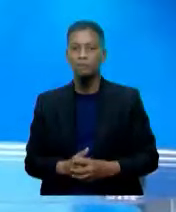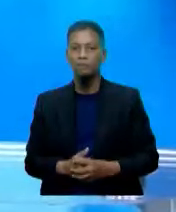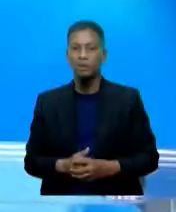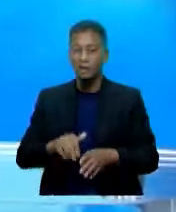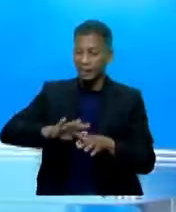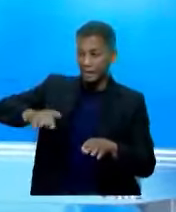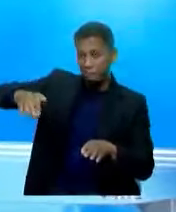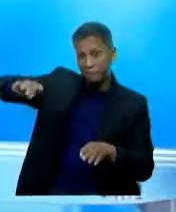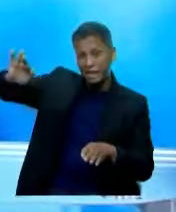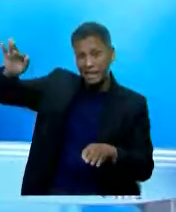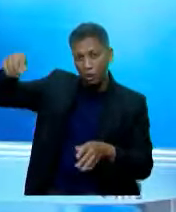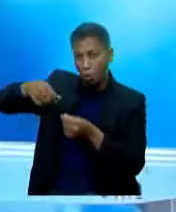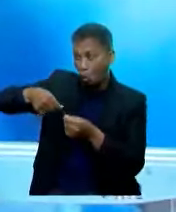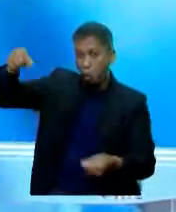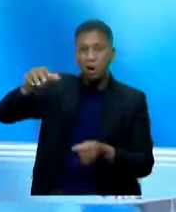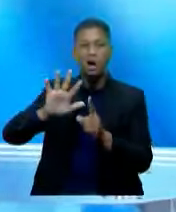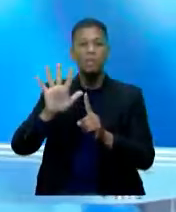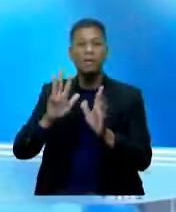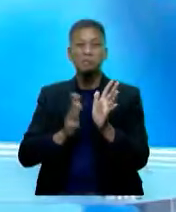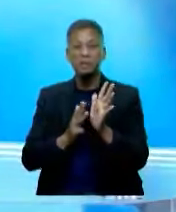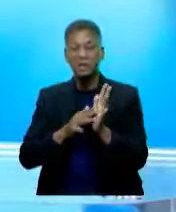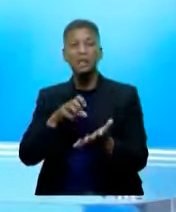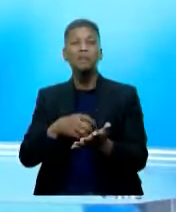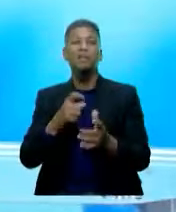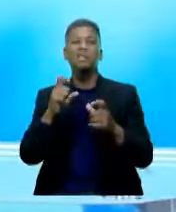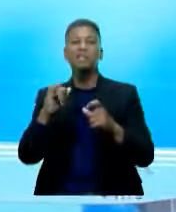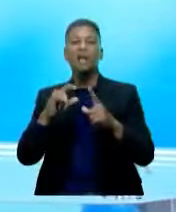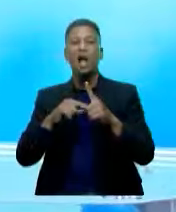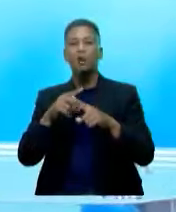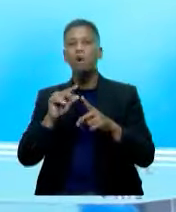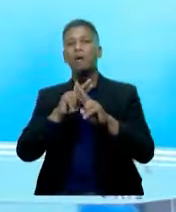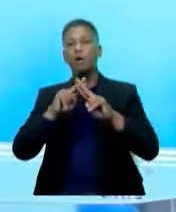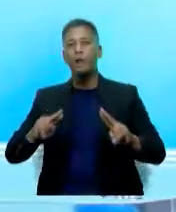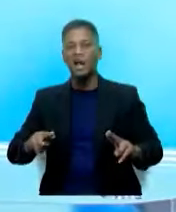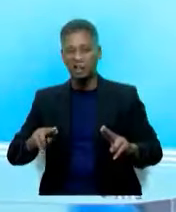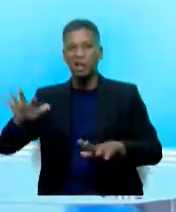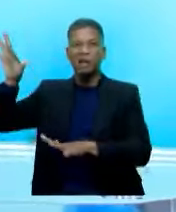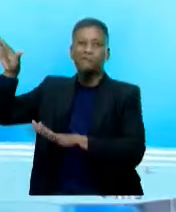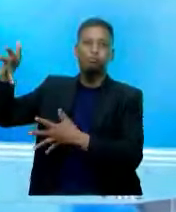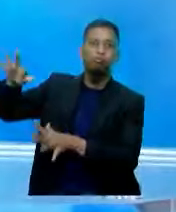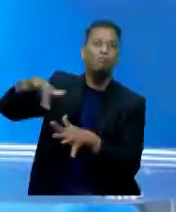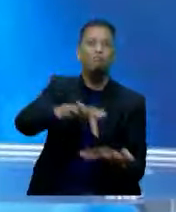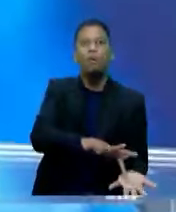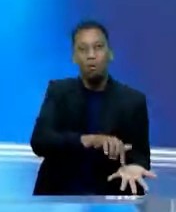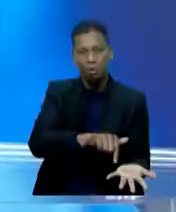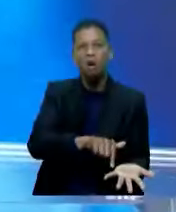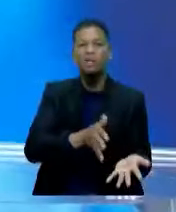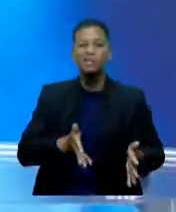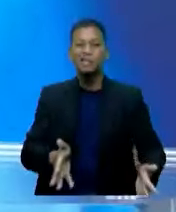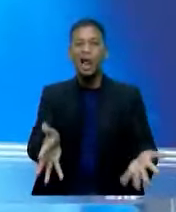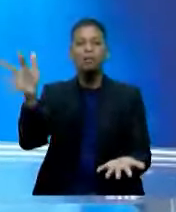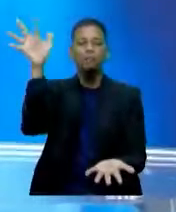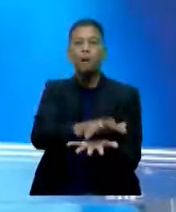Pemirsa, tebing setinggi 15 meter di Cisarua, Bandung Barat longsor. Material tebing longsor menutup jalan sehingga tidak